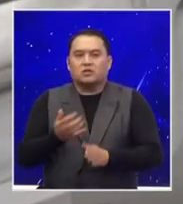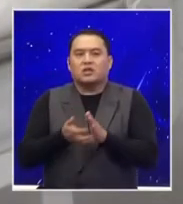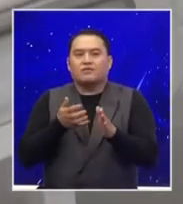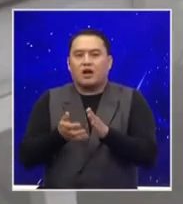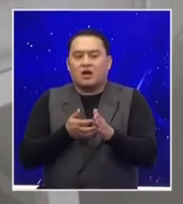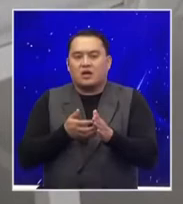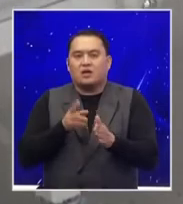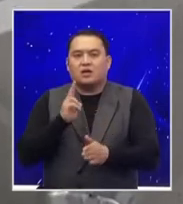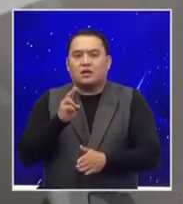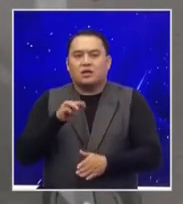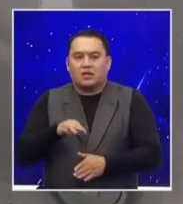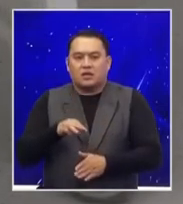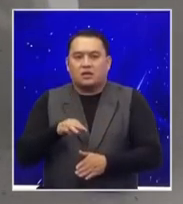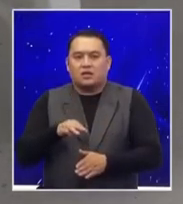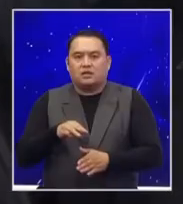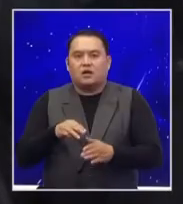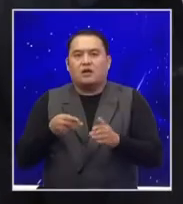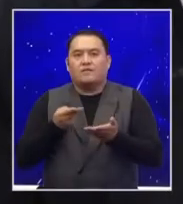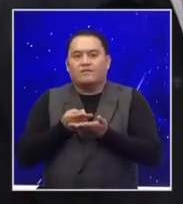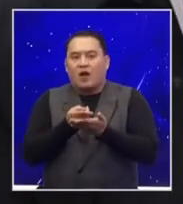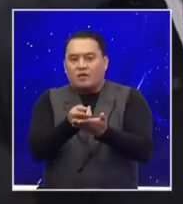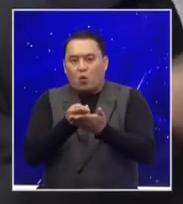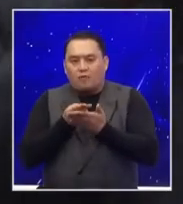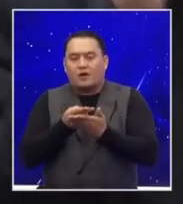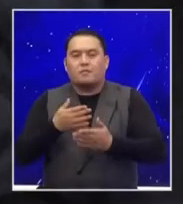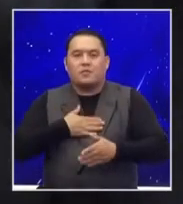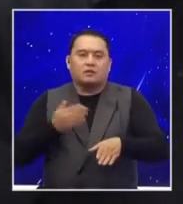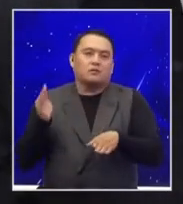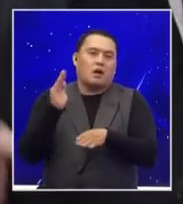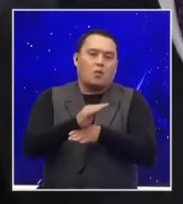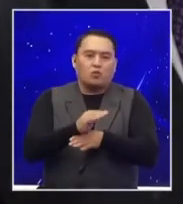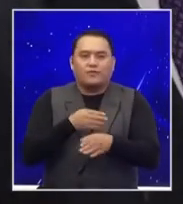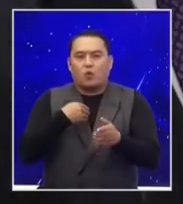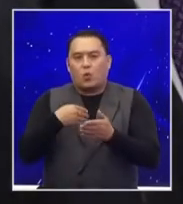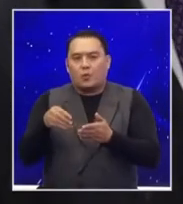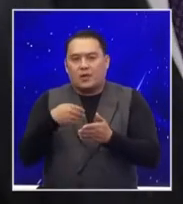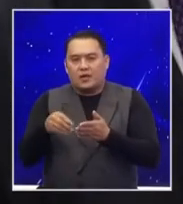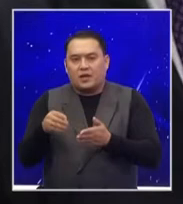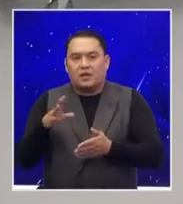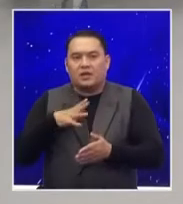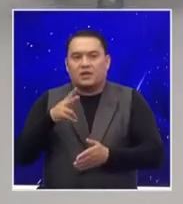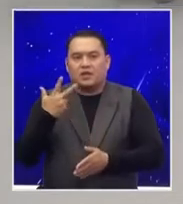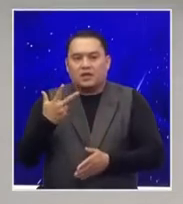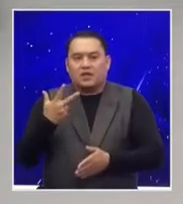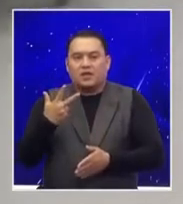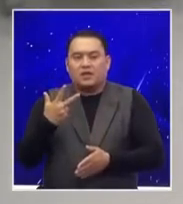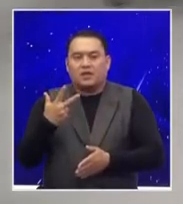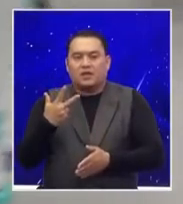хватало КТ, вот это компьютерные томографы. Мы дополнительно компьютерные томографы купили, 3 штуки